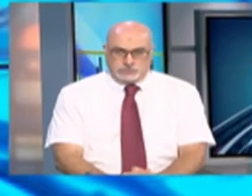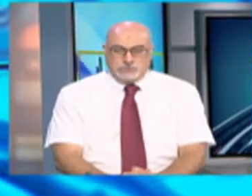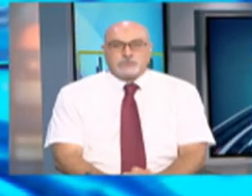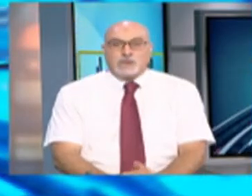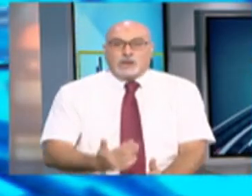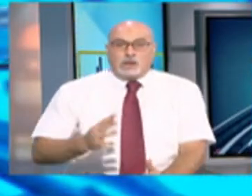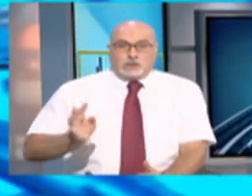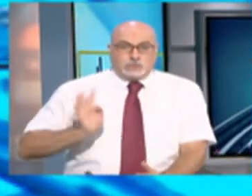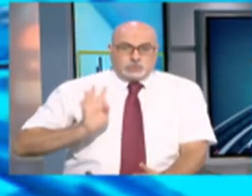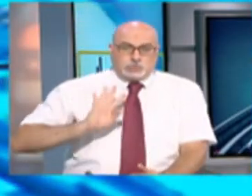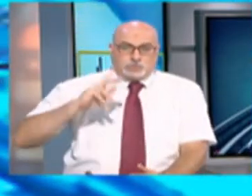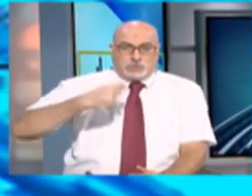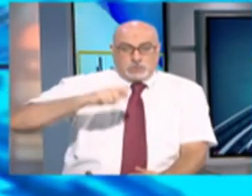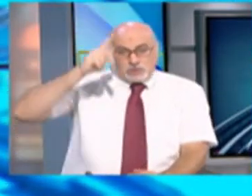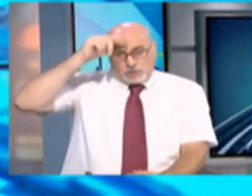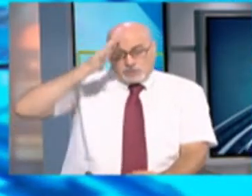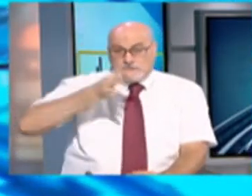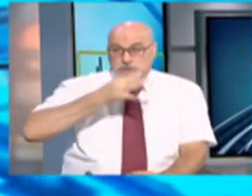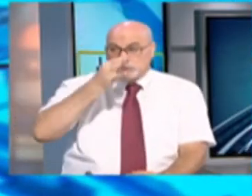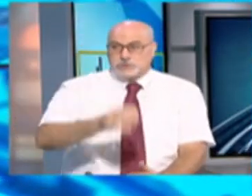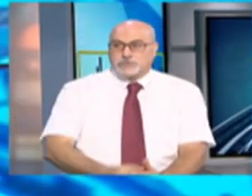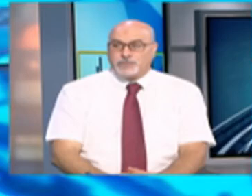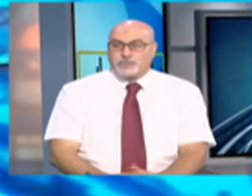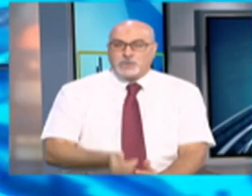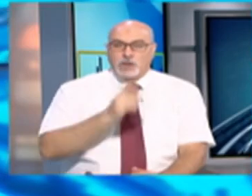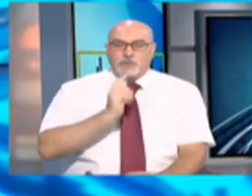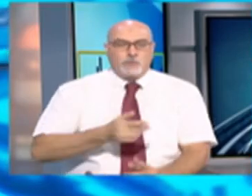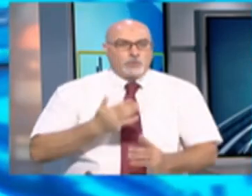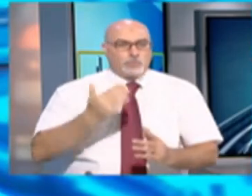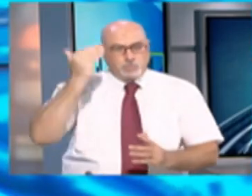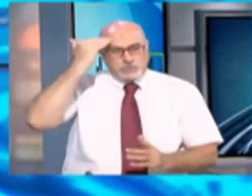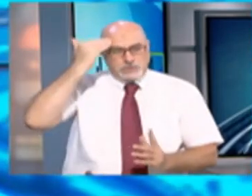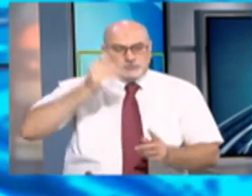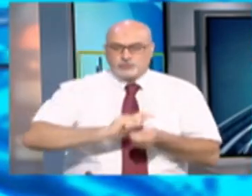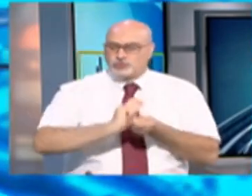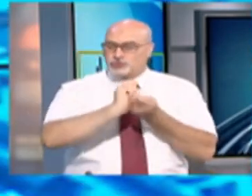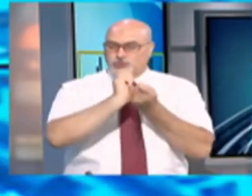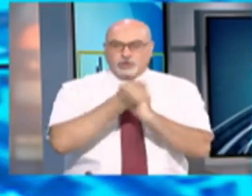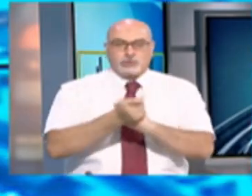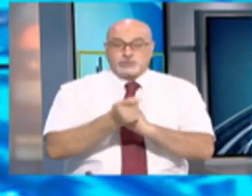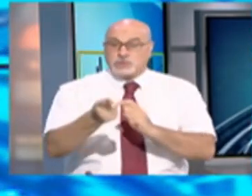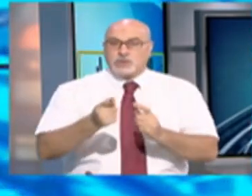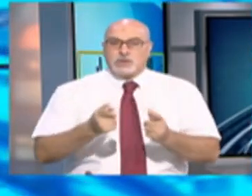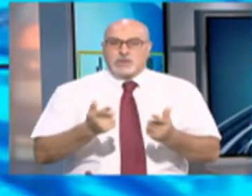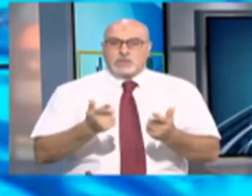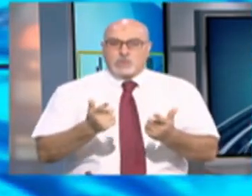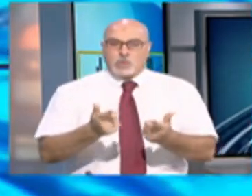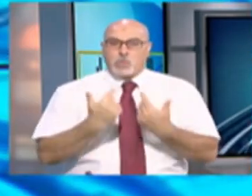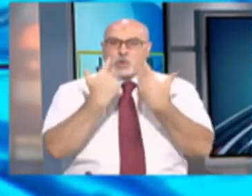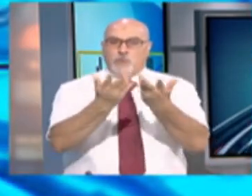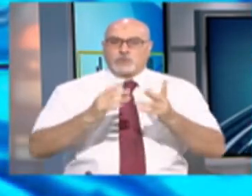السيد رئيس الجمهورية أكد على ضرورة تغيير نمط التسيير والتوجه نحو منح الكفاءات